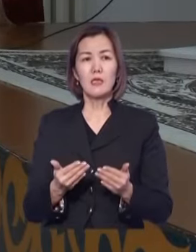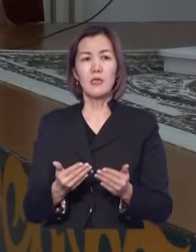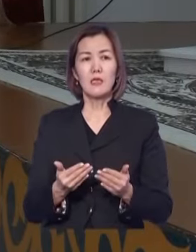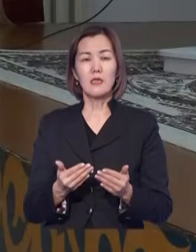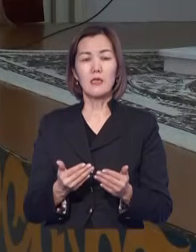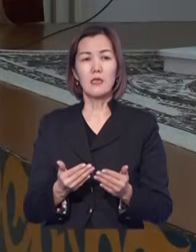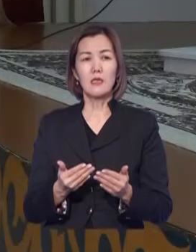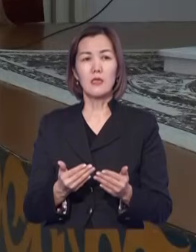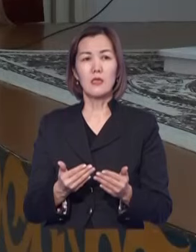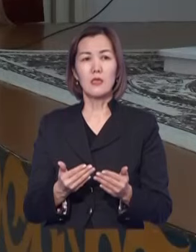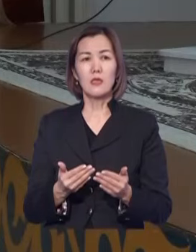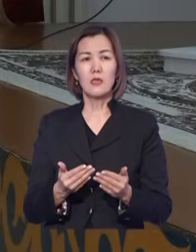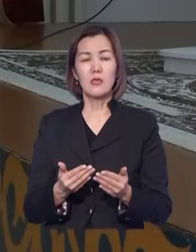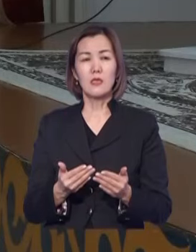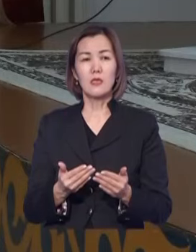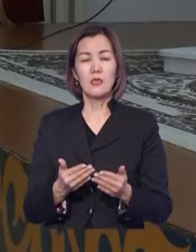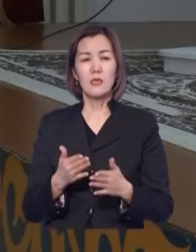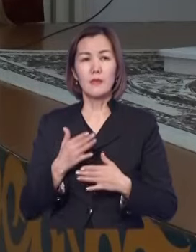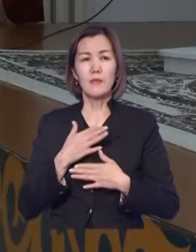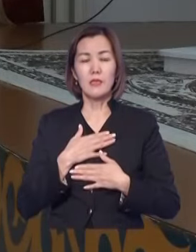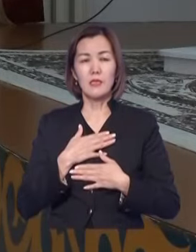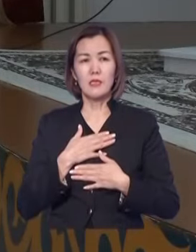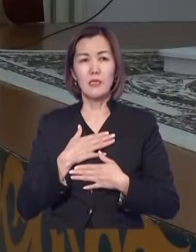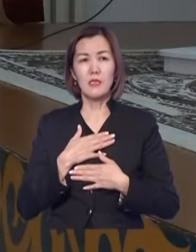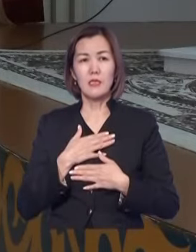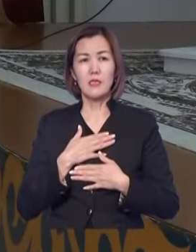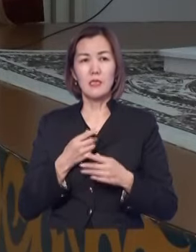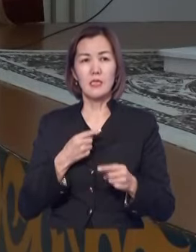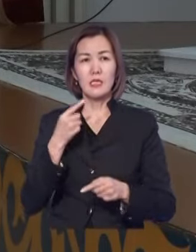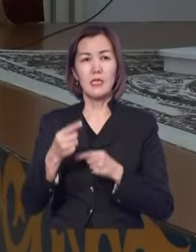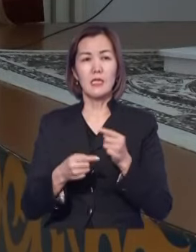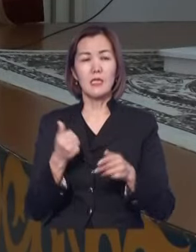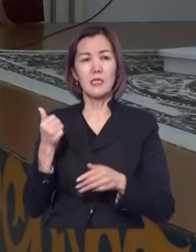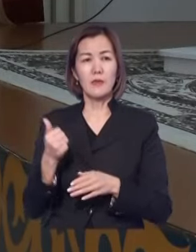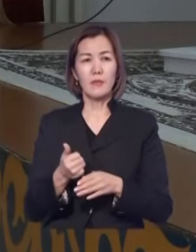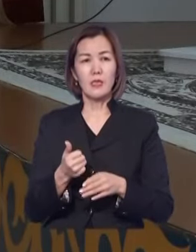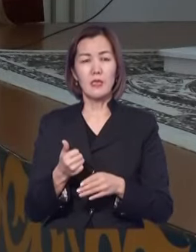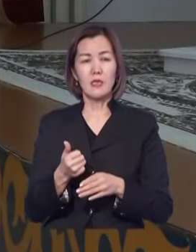мәселесі, ол енді бізде келесі